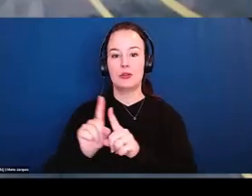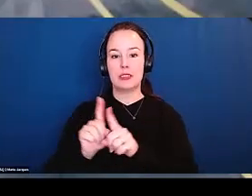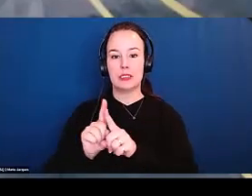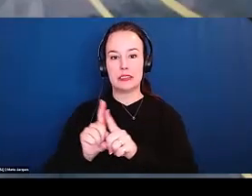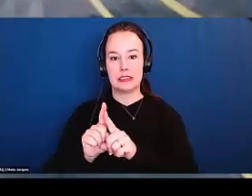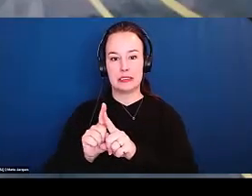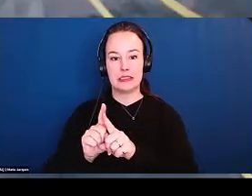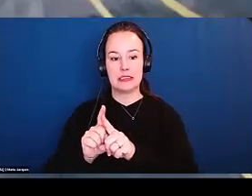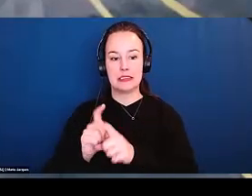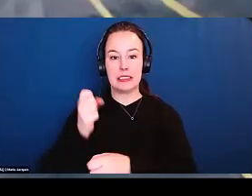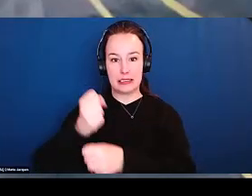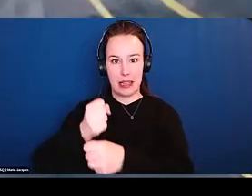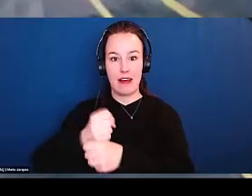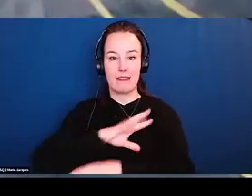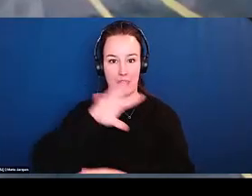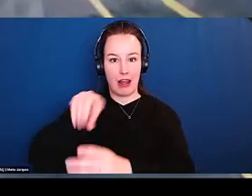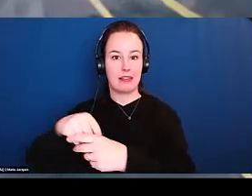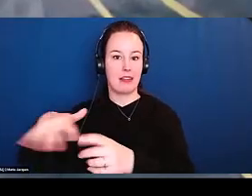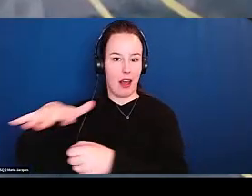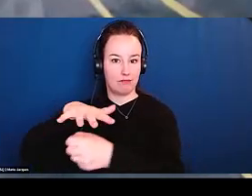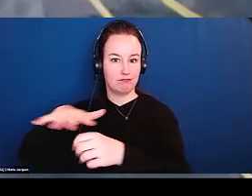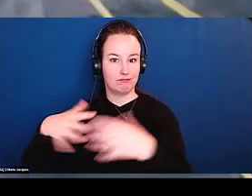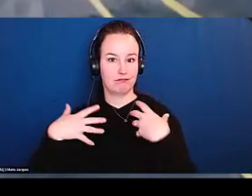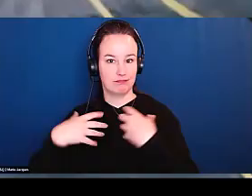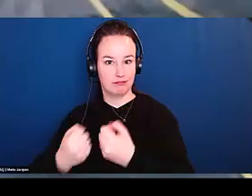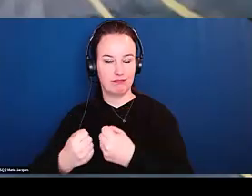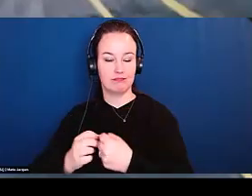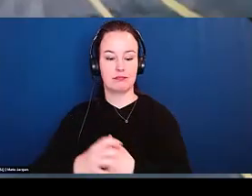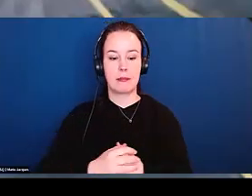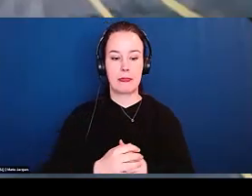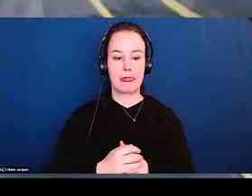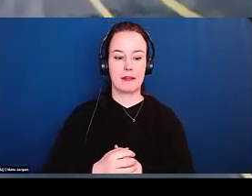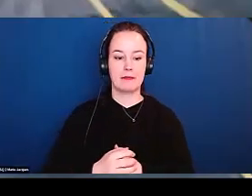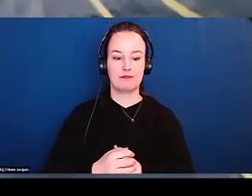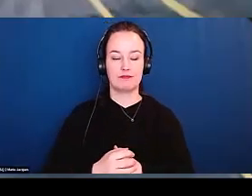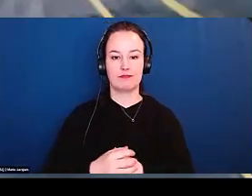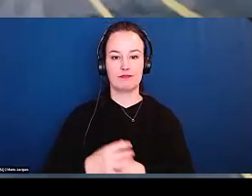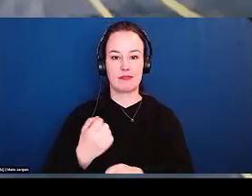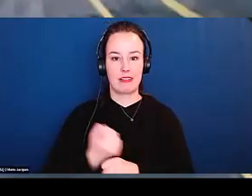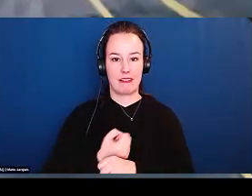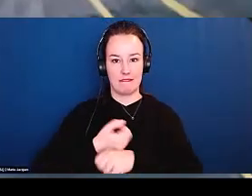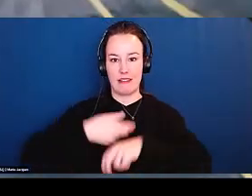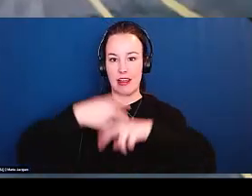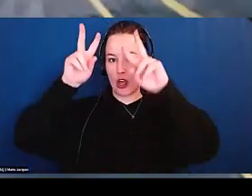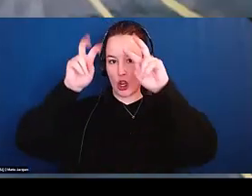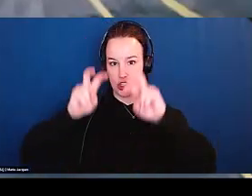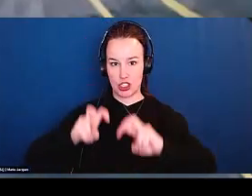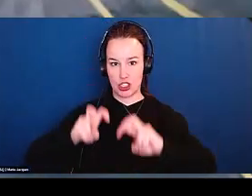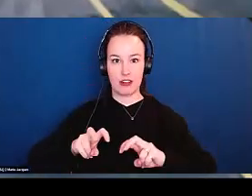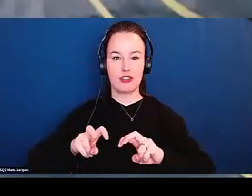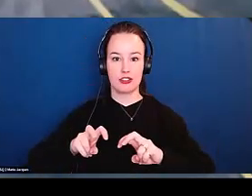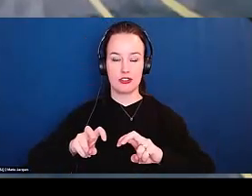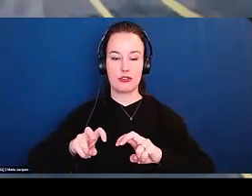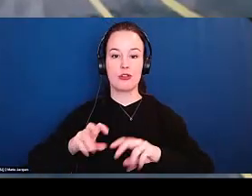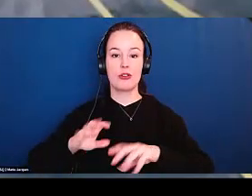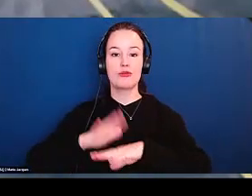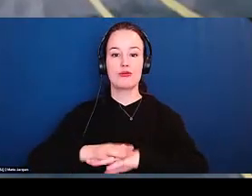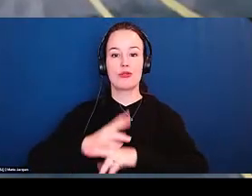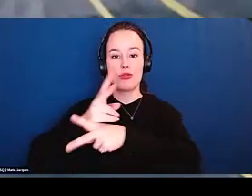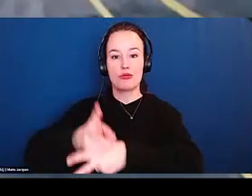personnel, je suis aussi personnel de santé. Je fais de la recherche critique dans